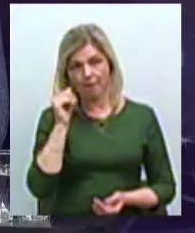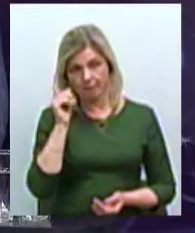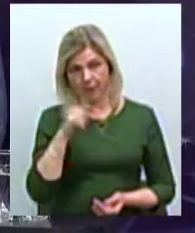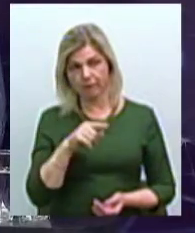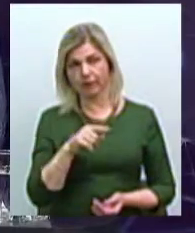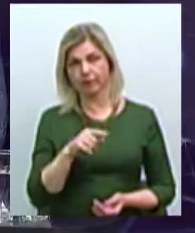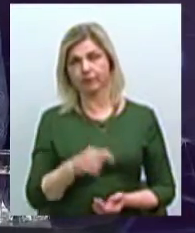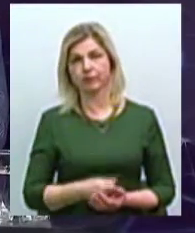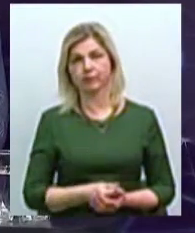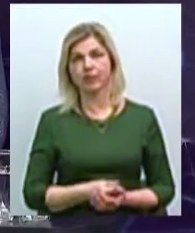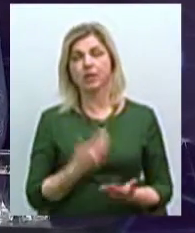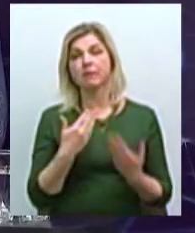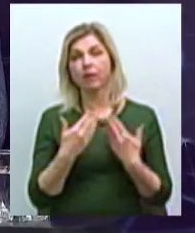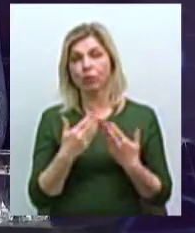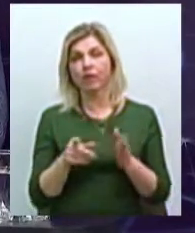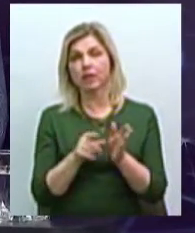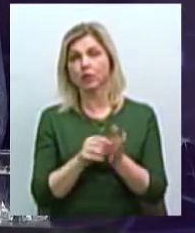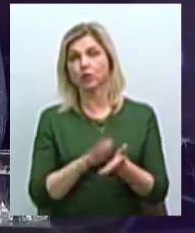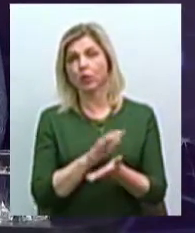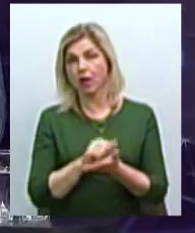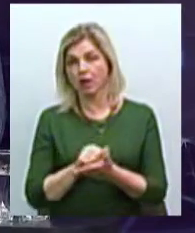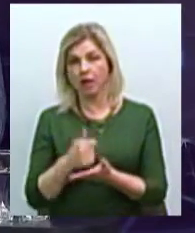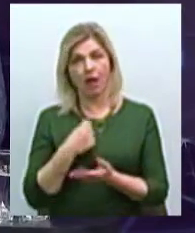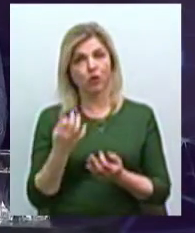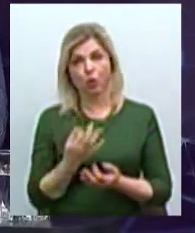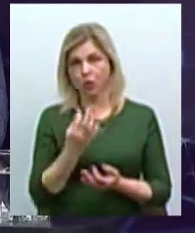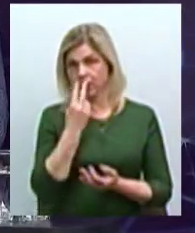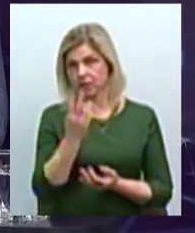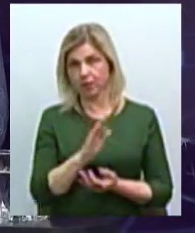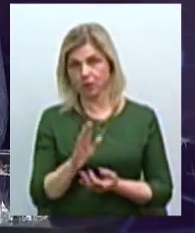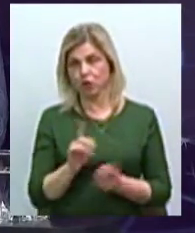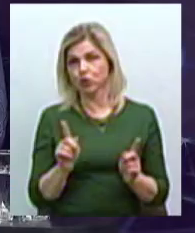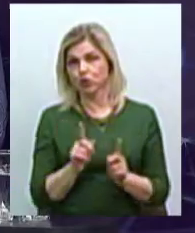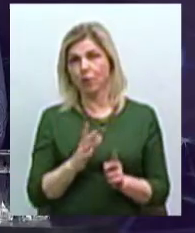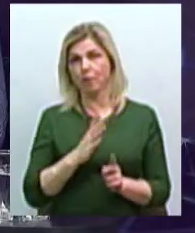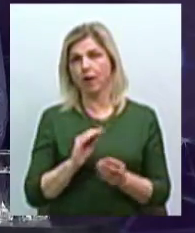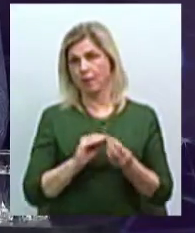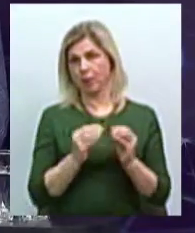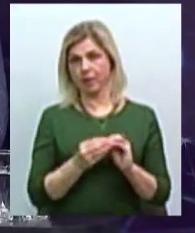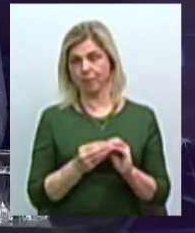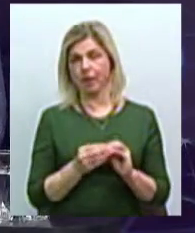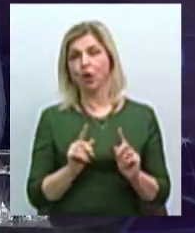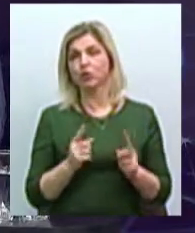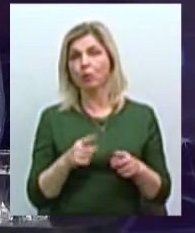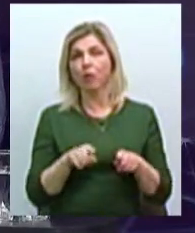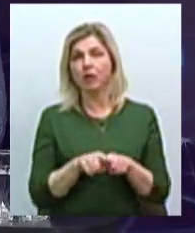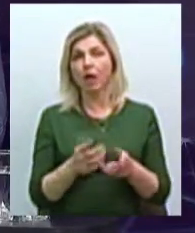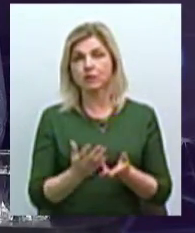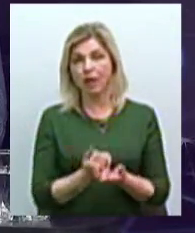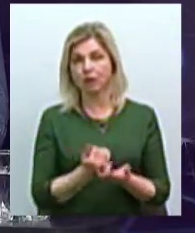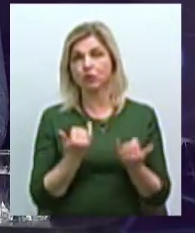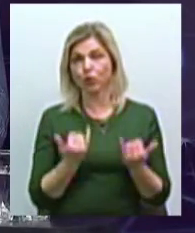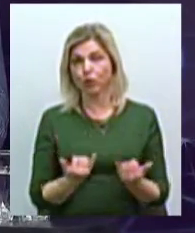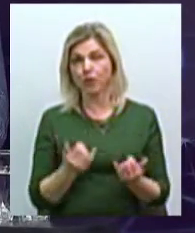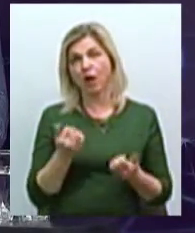вмів принаймні спілкуватись з журналістами. Я ніколи не замічав, щоб в нього були якісь з цим проблеми. Чому так сталося сьогодні?